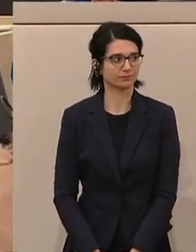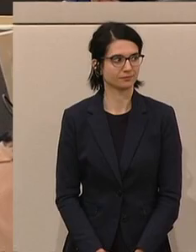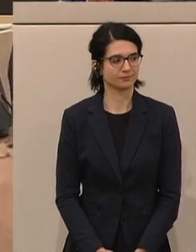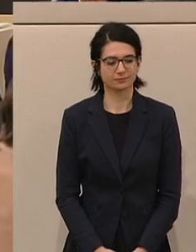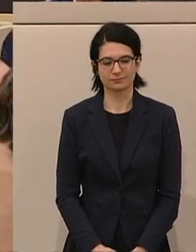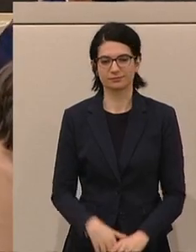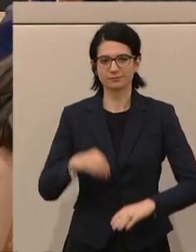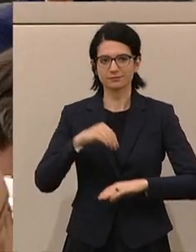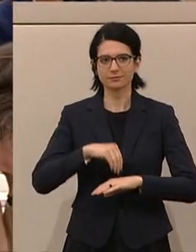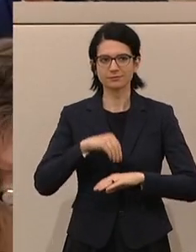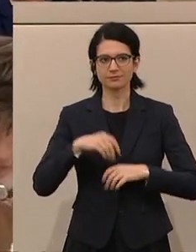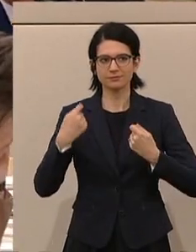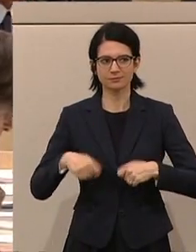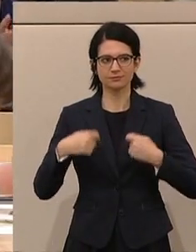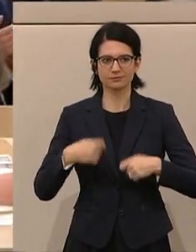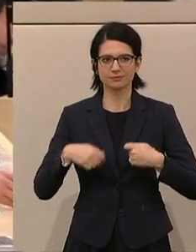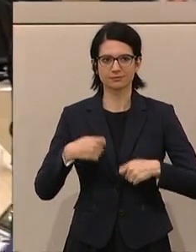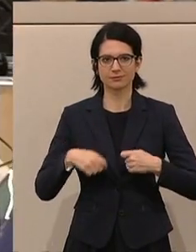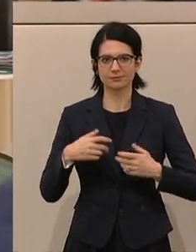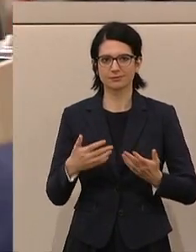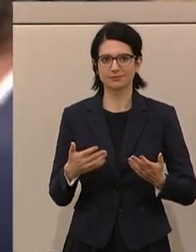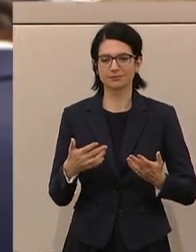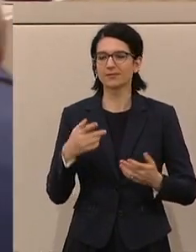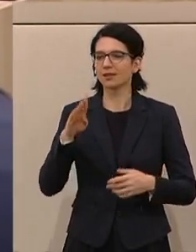Josef Riemer von der FPÖ freut sich über das Budget im